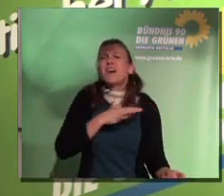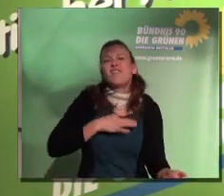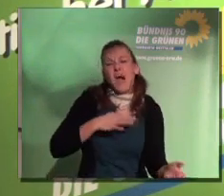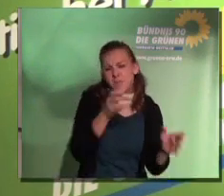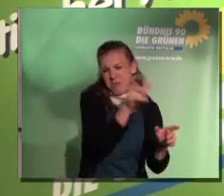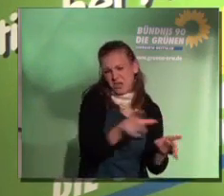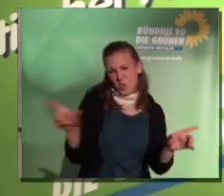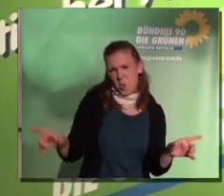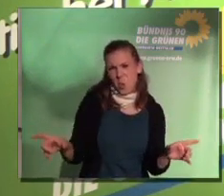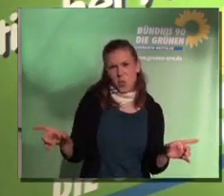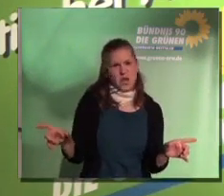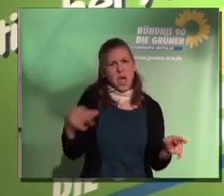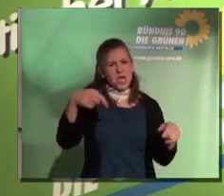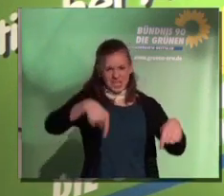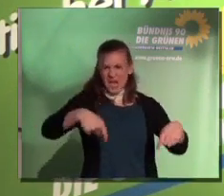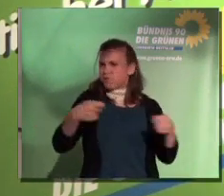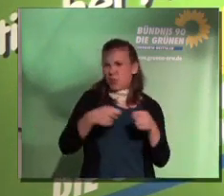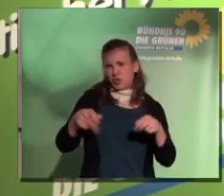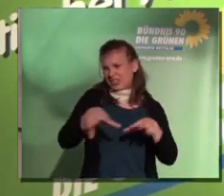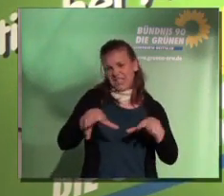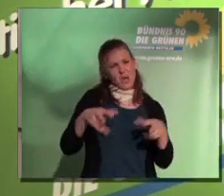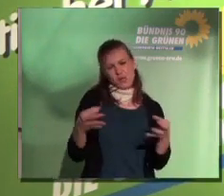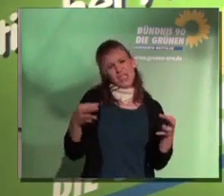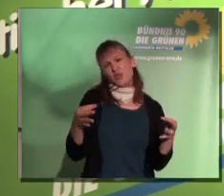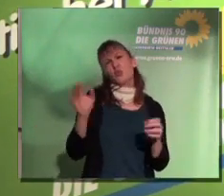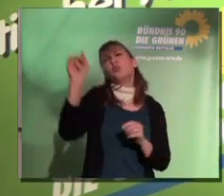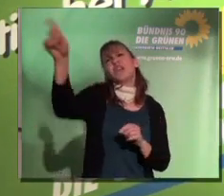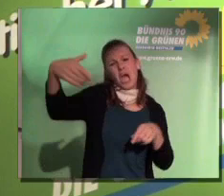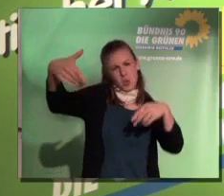der Bundesregierung, liebe Freundinnen und Freunde.